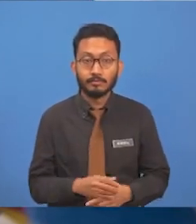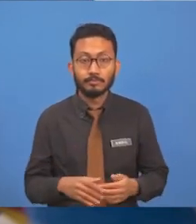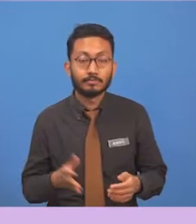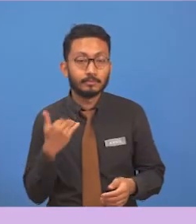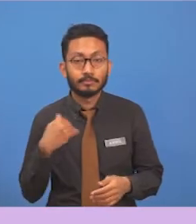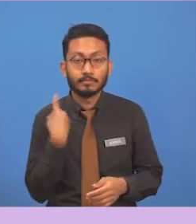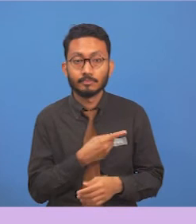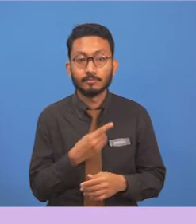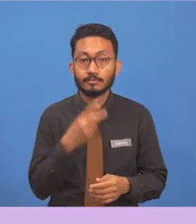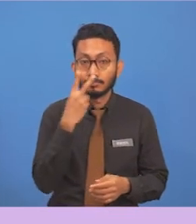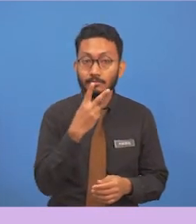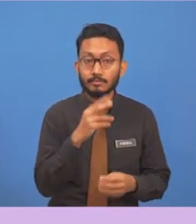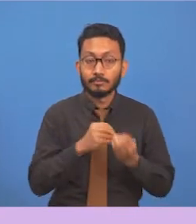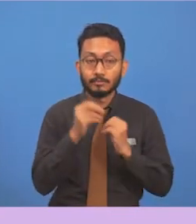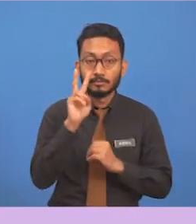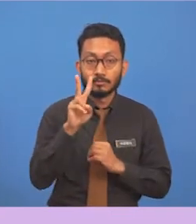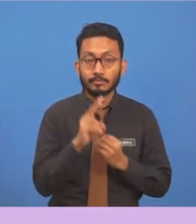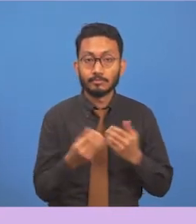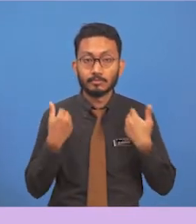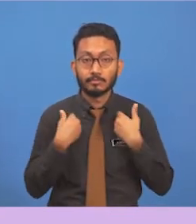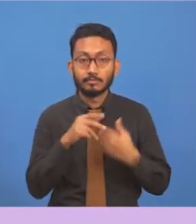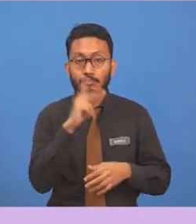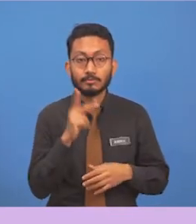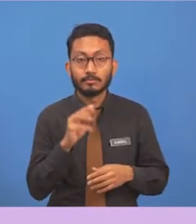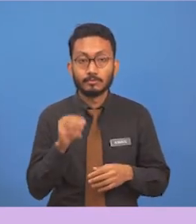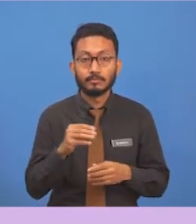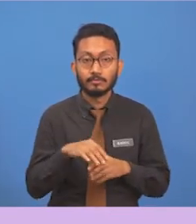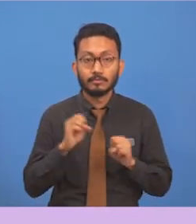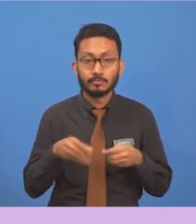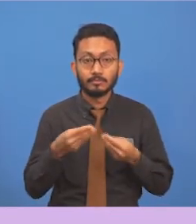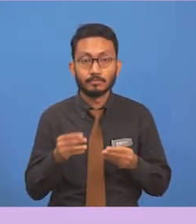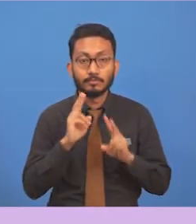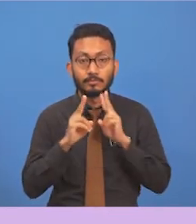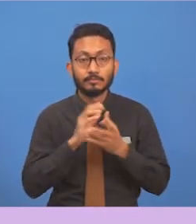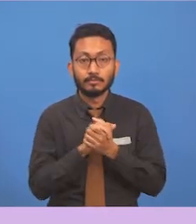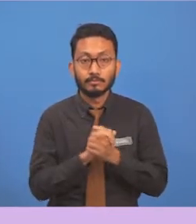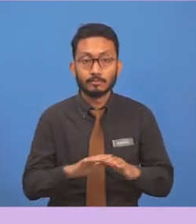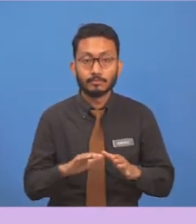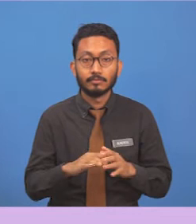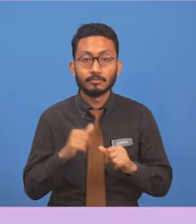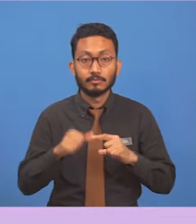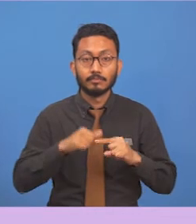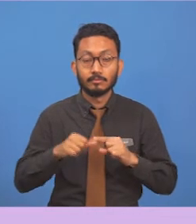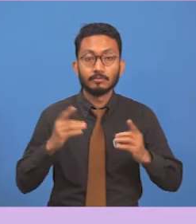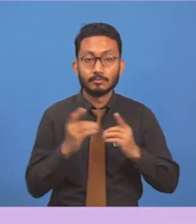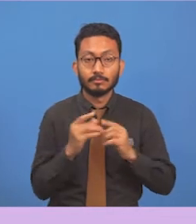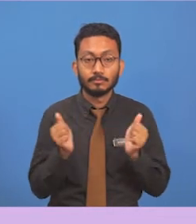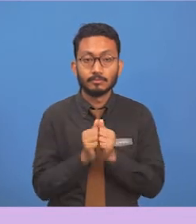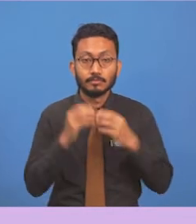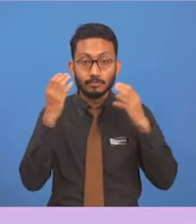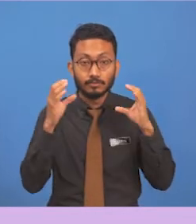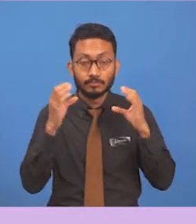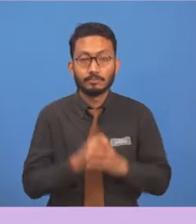satu Adakah kamu memberikan Ucapan salam apabila bertemu dengan guru bagus